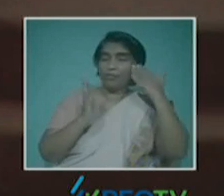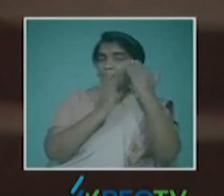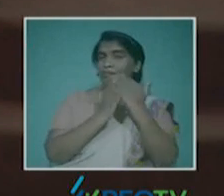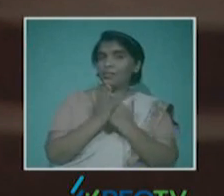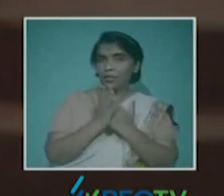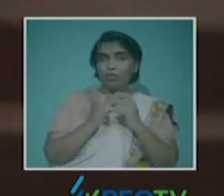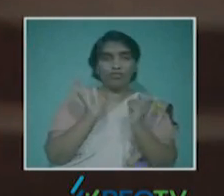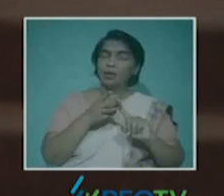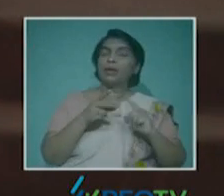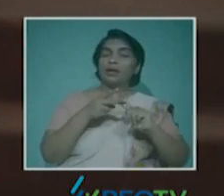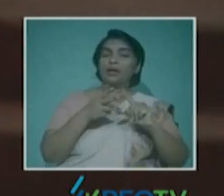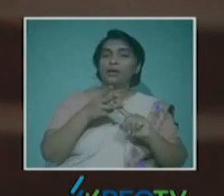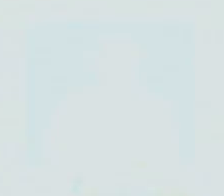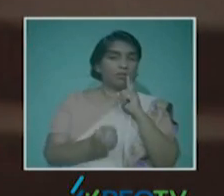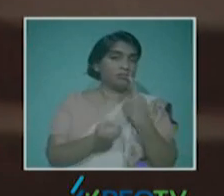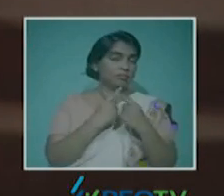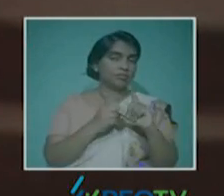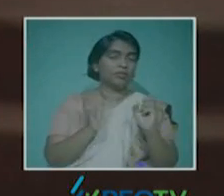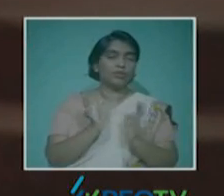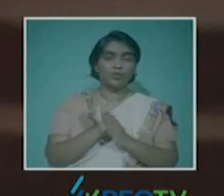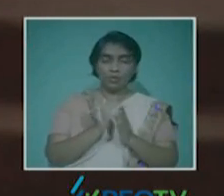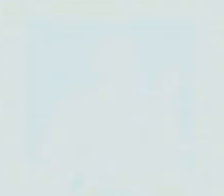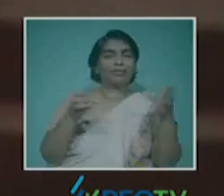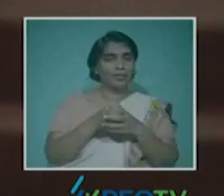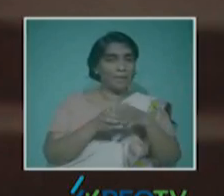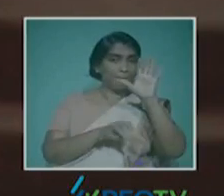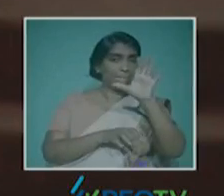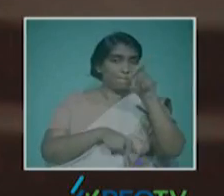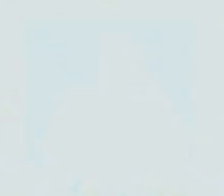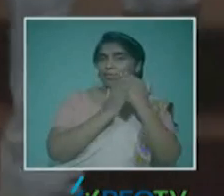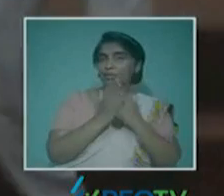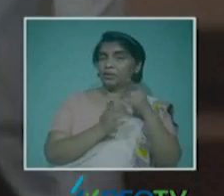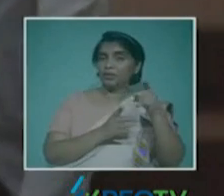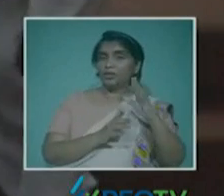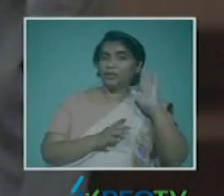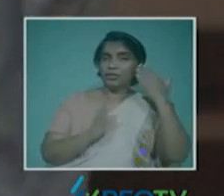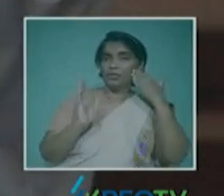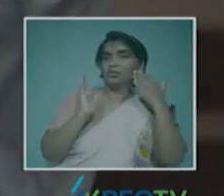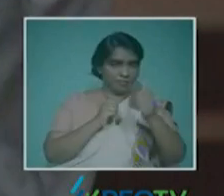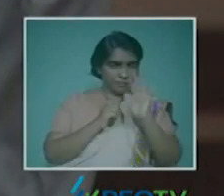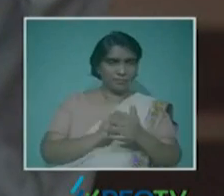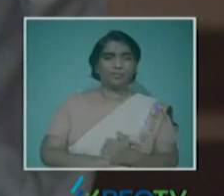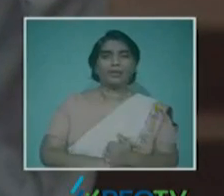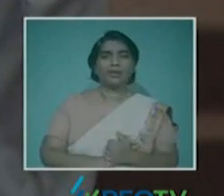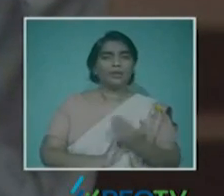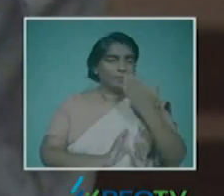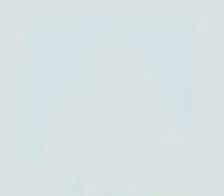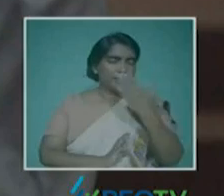අර කමිටිස් තුනපත් කිරීම ආංශික අධිකරණ කාර්ක සභා තරු තරුණයන් පත් කිරීම වගේ කාරණා විශේෂ අවධානය යොමු කරන ලෙස